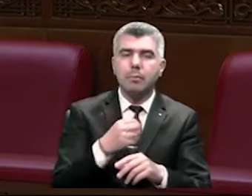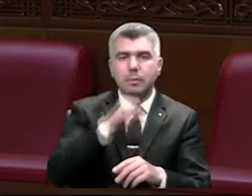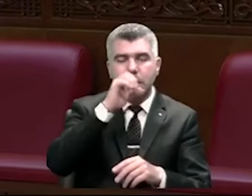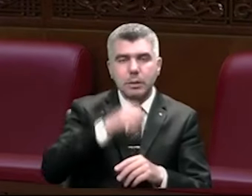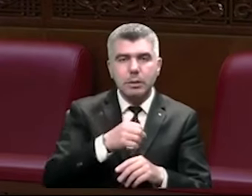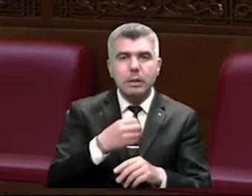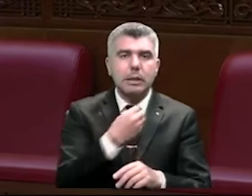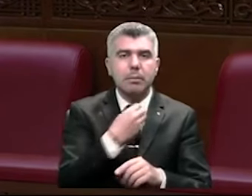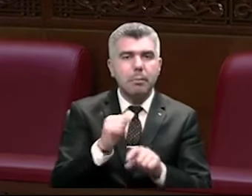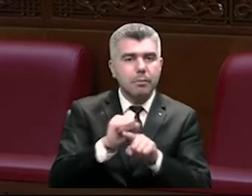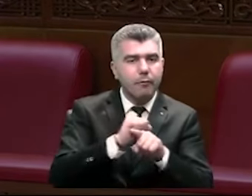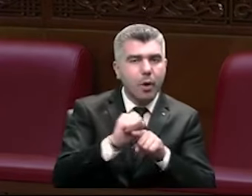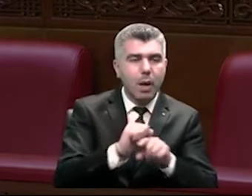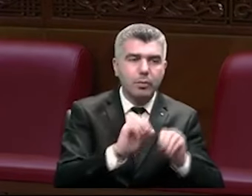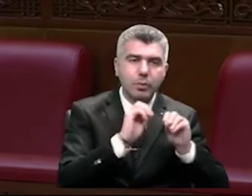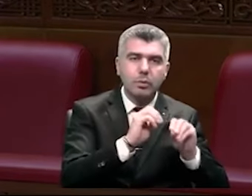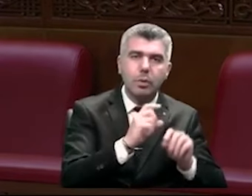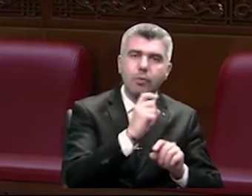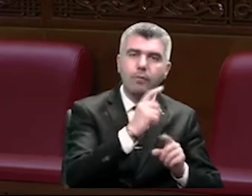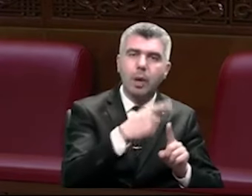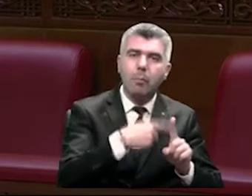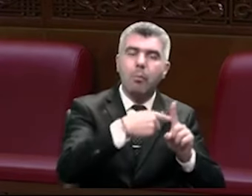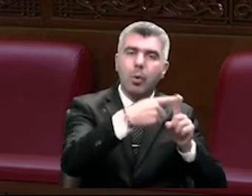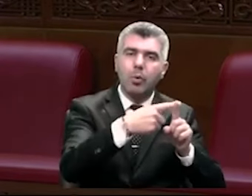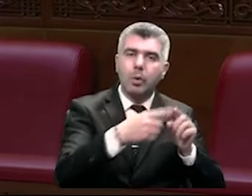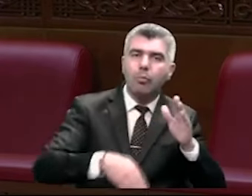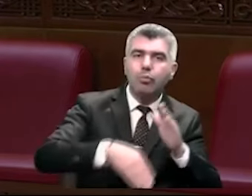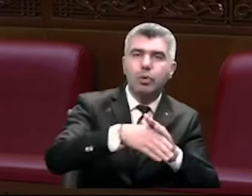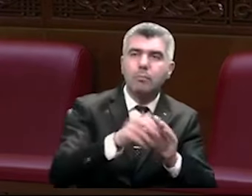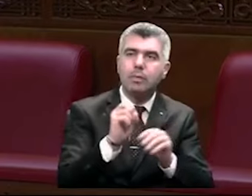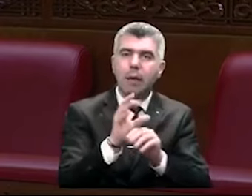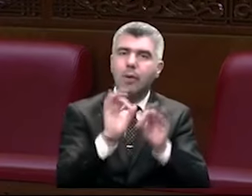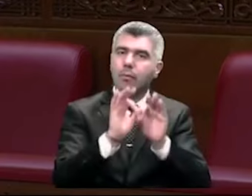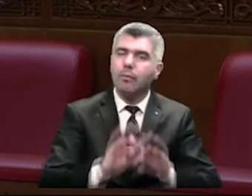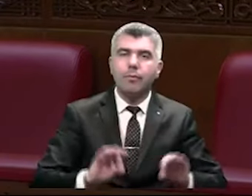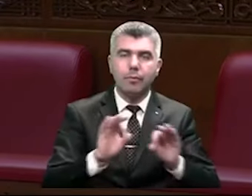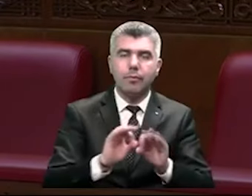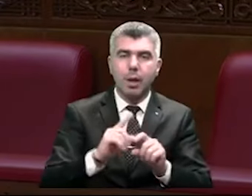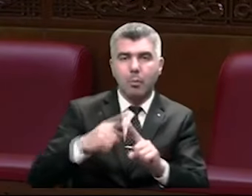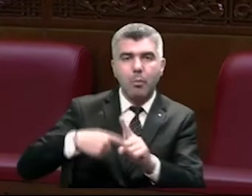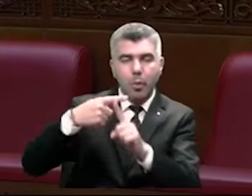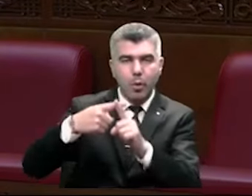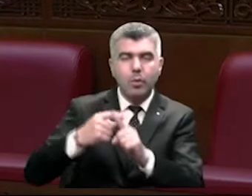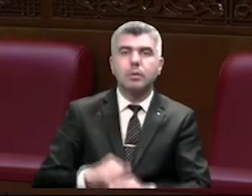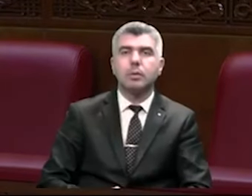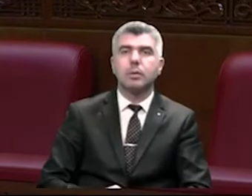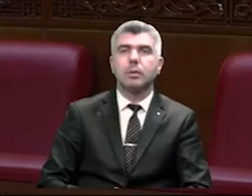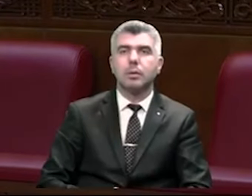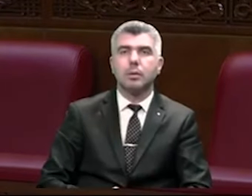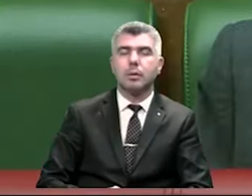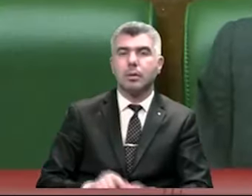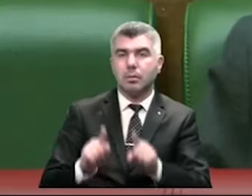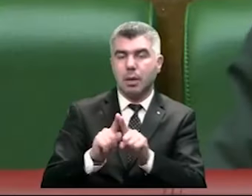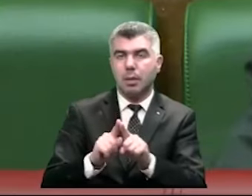نكونوا احسن تكوين وخنا نتهلا فيه باش ما يمشيش راكم شفتوا الزياده اللي تزادت ديال ديال ديال